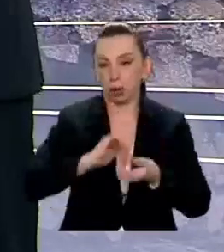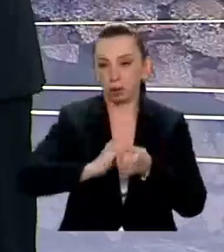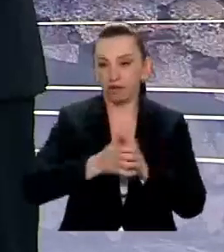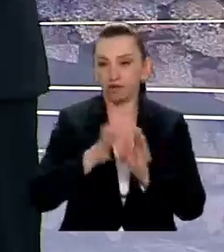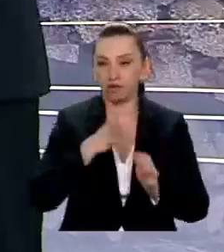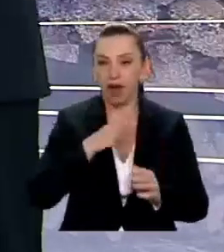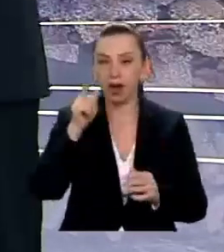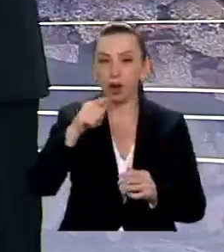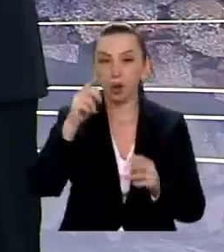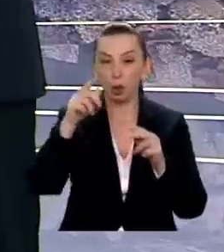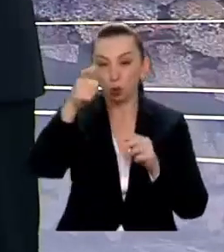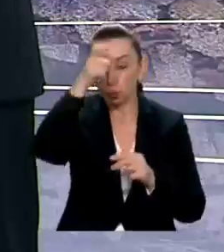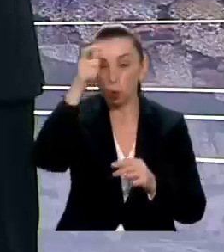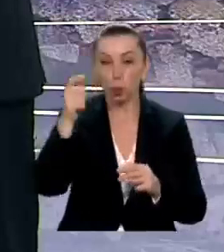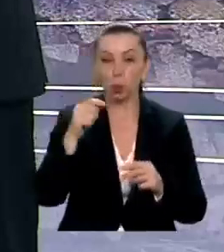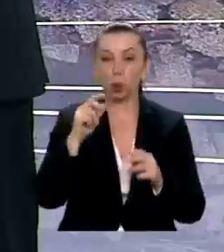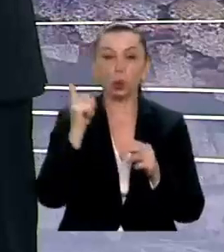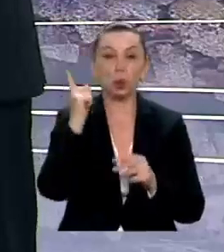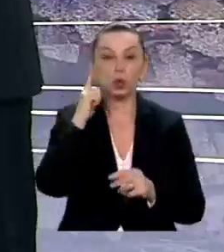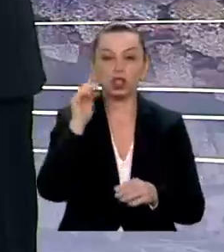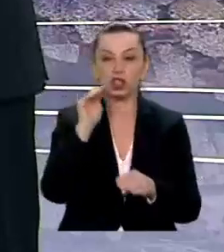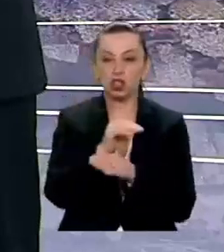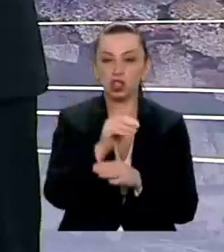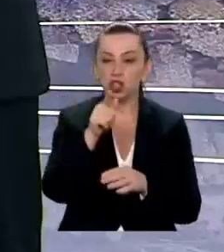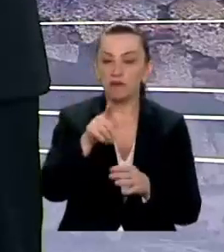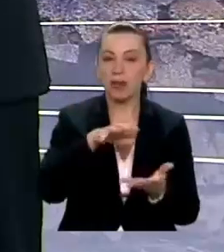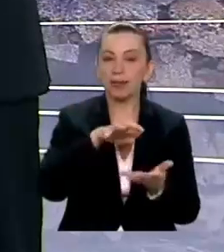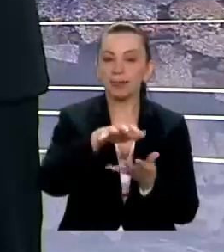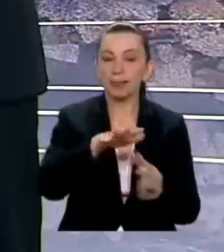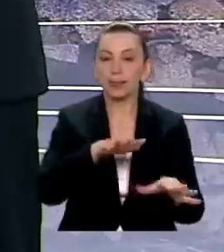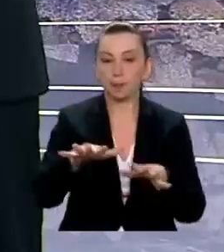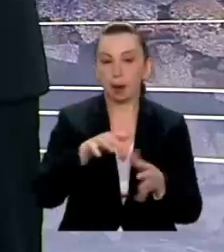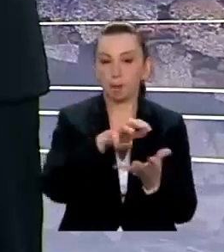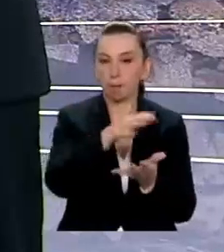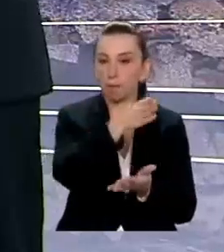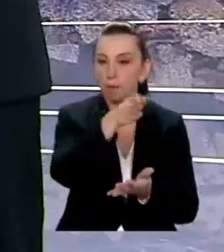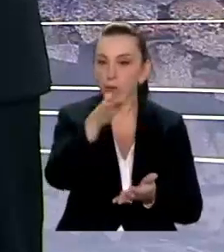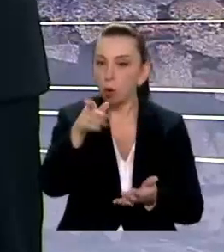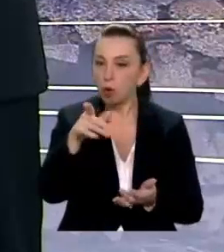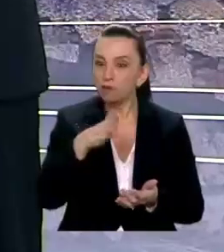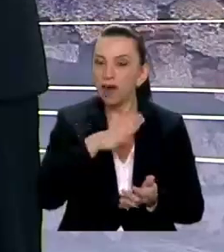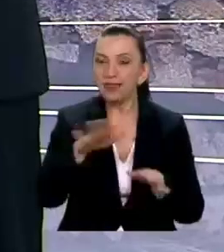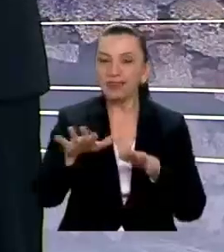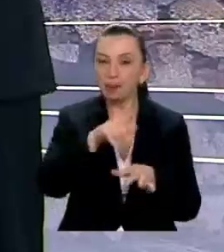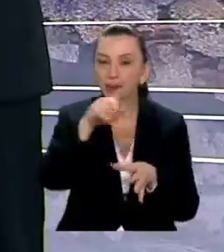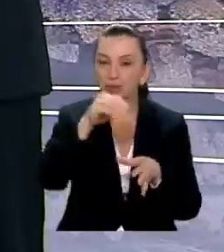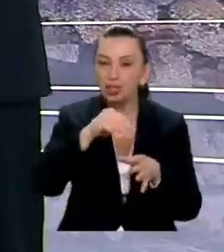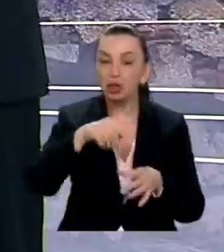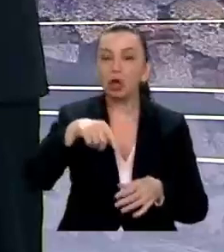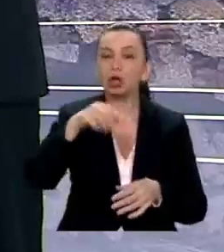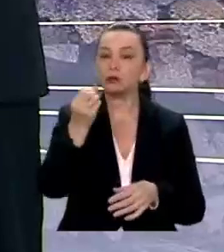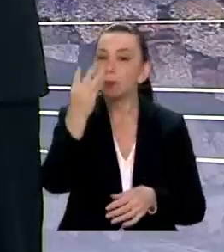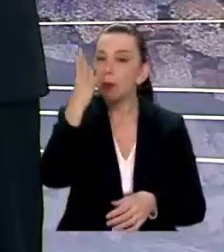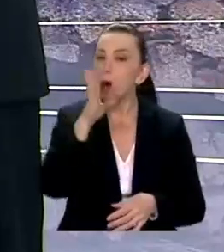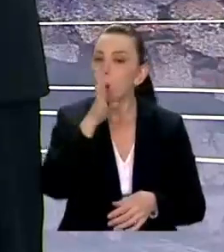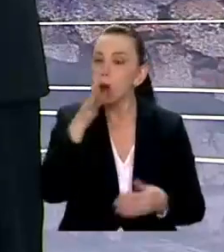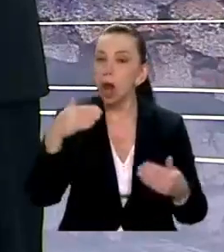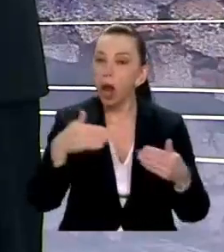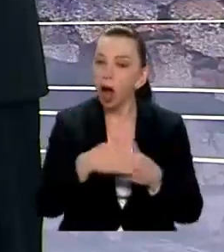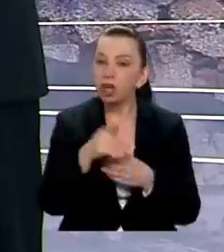bu amaçla deprem bölgesinde. Her biri ekipleriyle başka bir kentte depremzedeler için günde 3 öğün sıcak yemek çıkarmaya